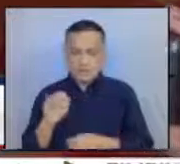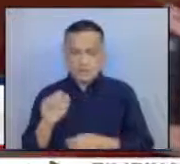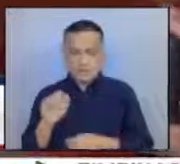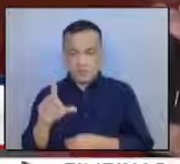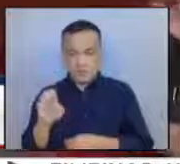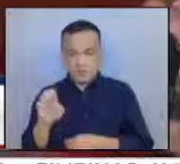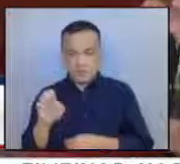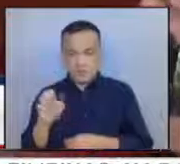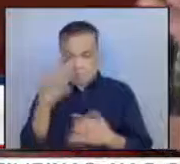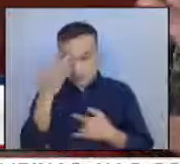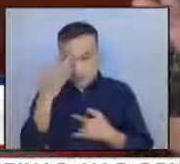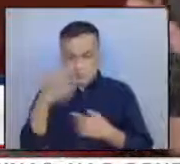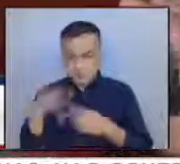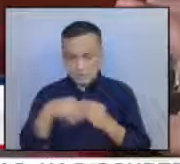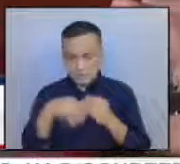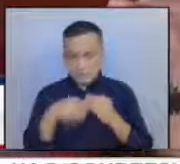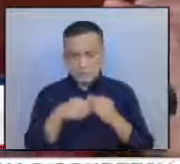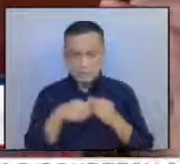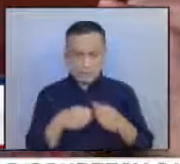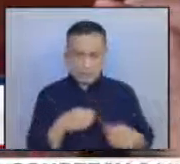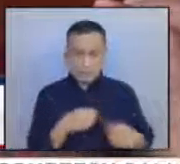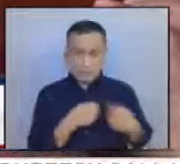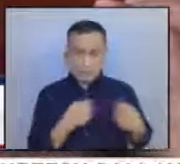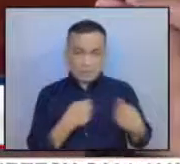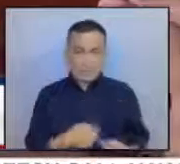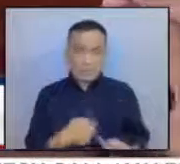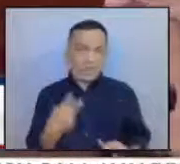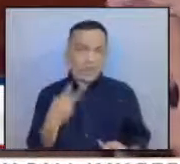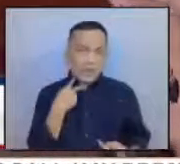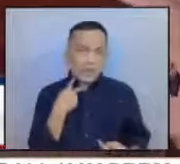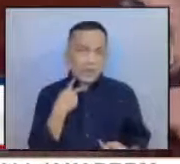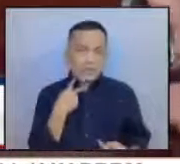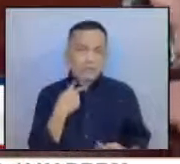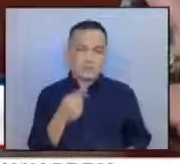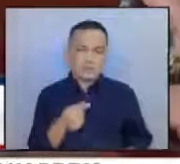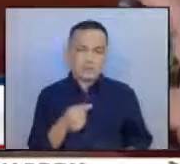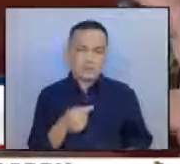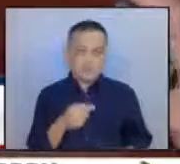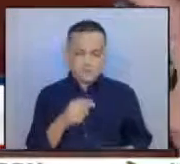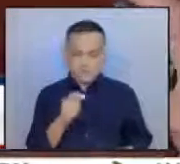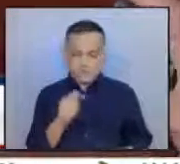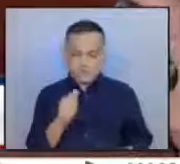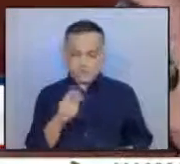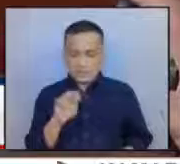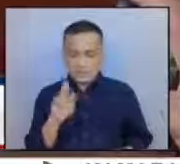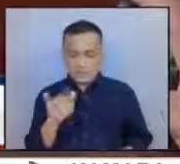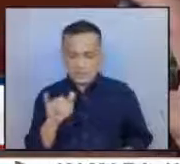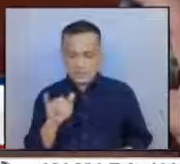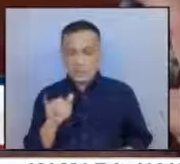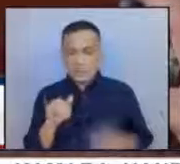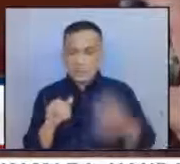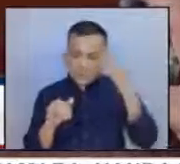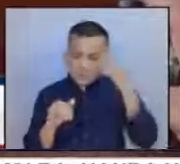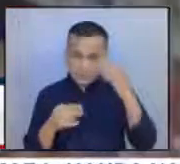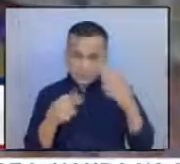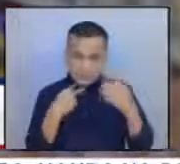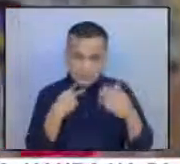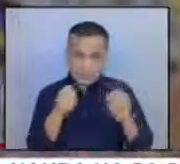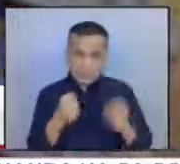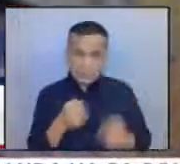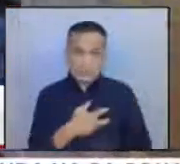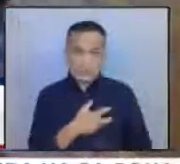makaka-contribute po sa pagbara ng mga arteries natin sa katawan, at alam natin kung nababara siya, pwede kang atakihin sa